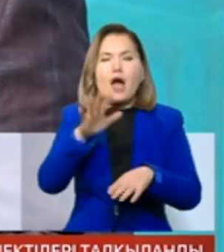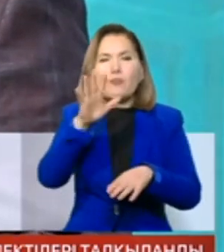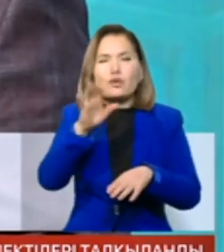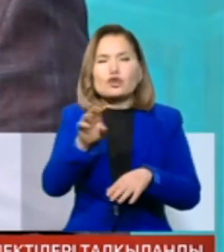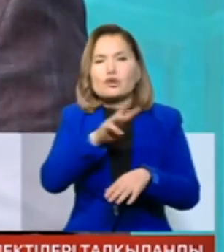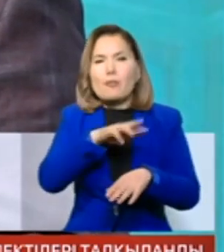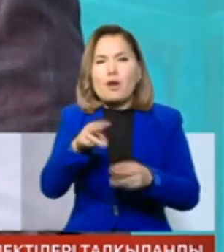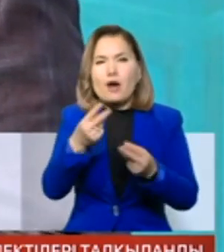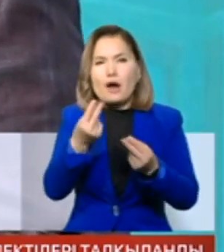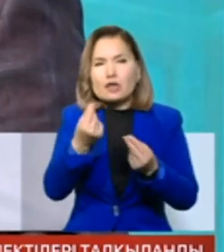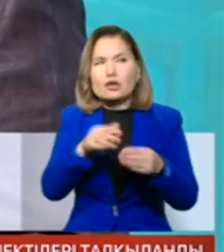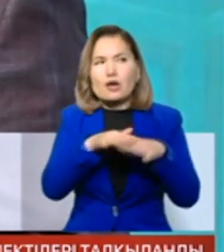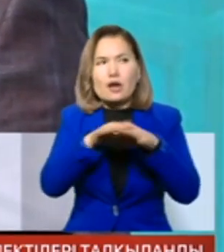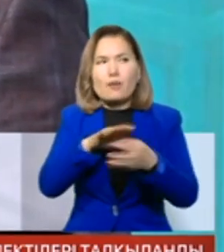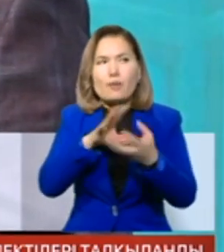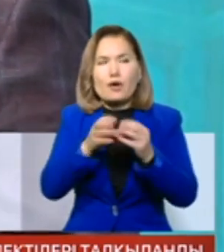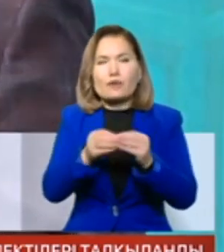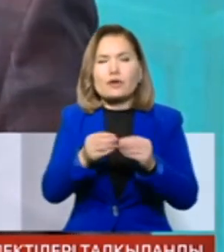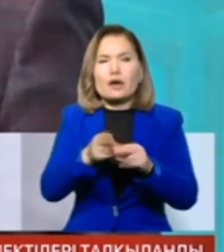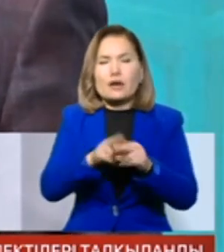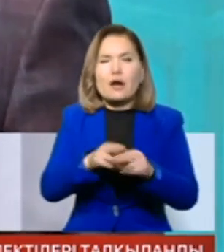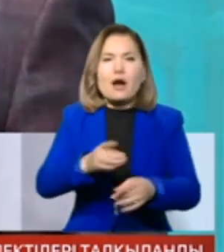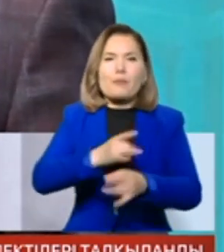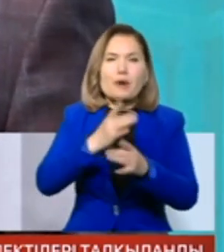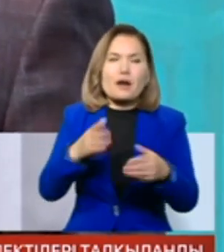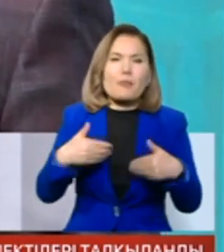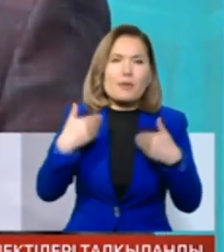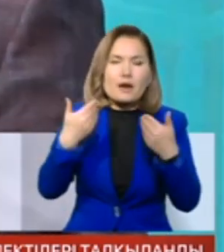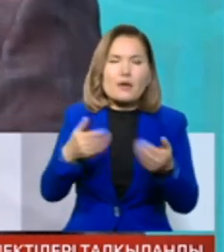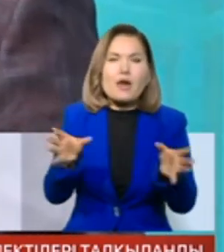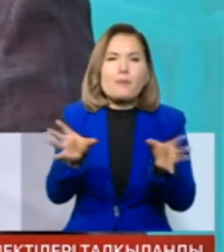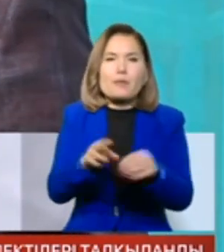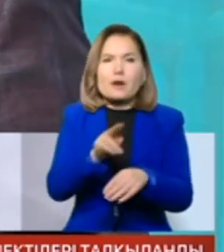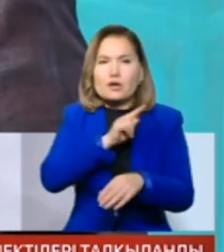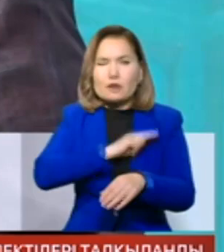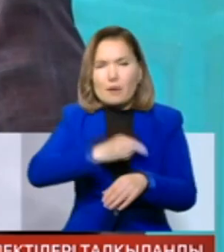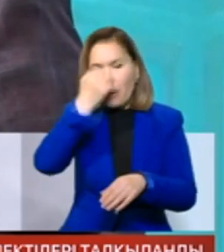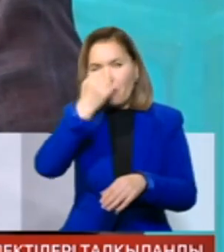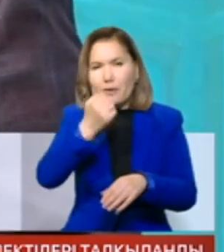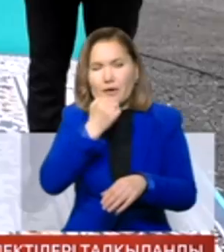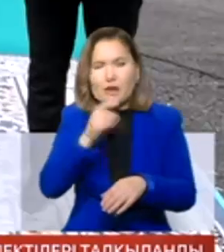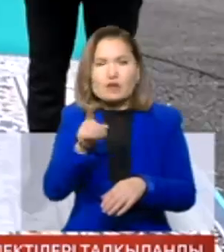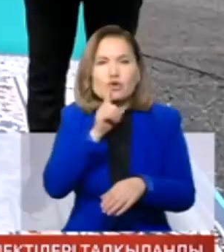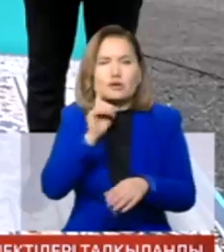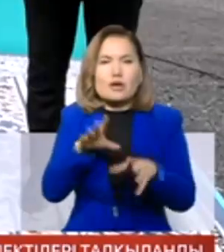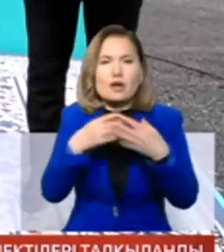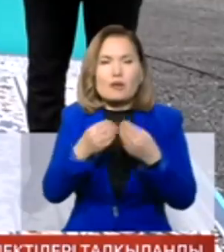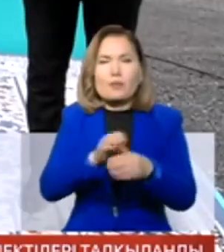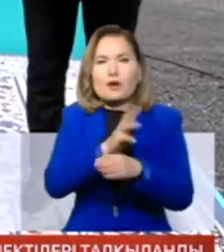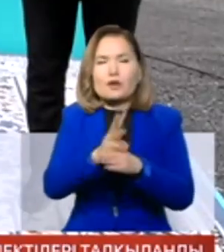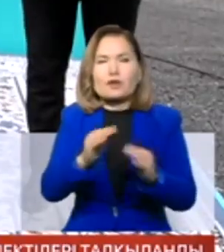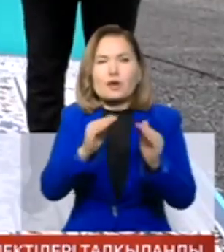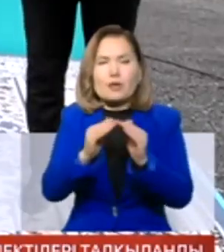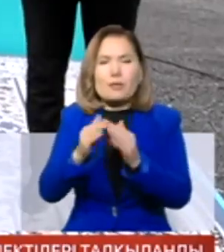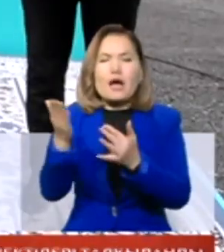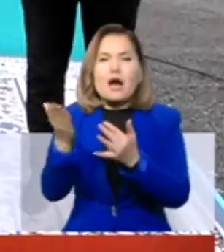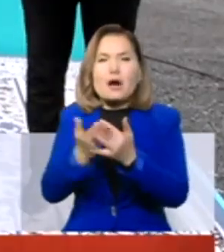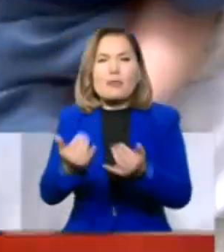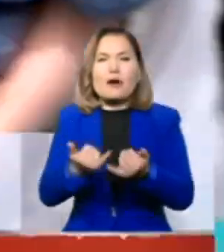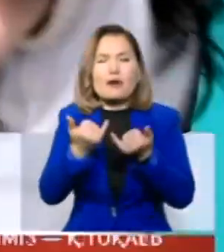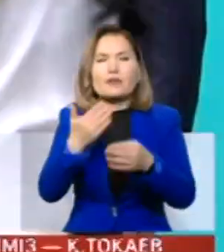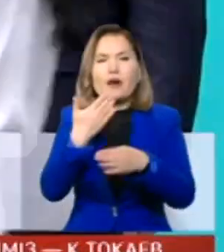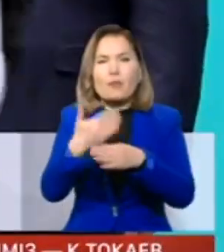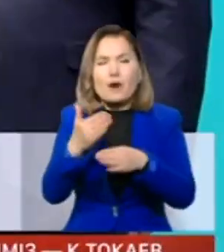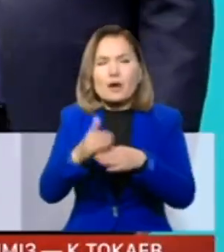теңге қаржы бөлді. Бүгінгі қоныстой осы бірлескен жұмыстарымыздың нәтижесі. Жеңілдетілген несемен